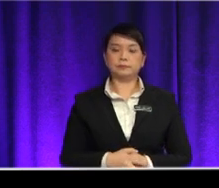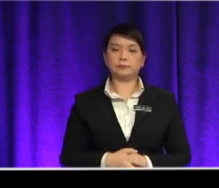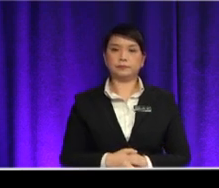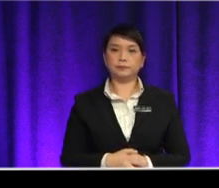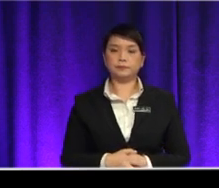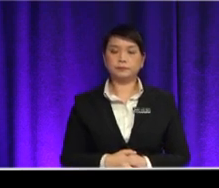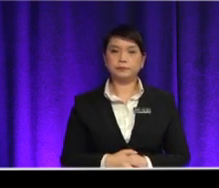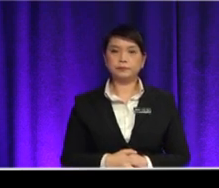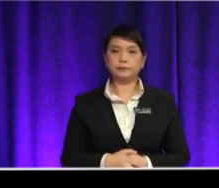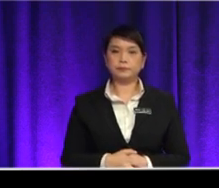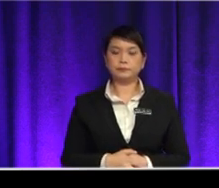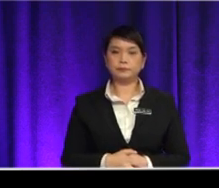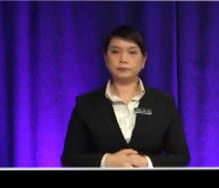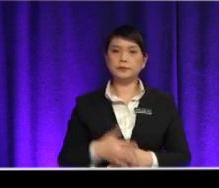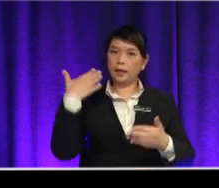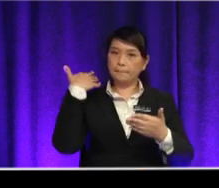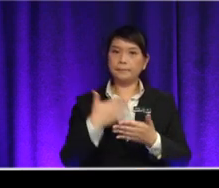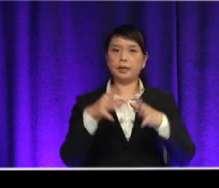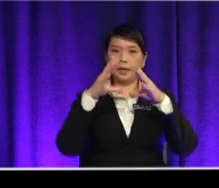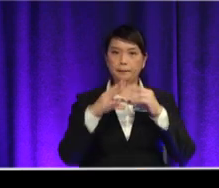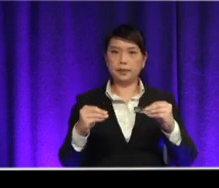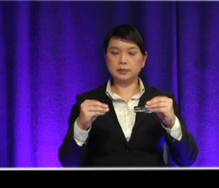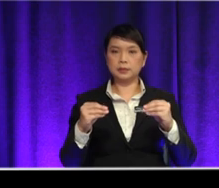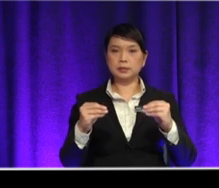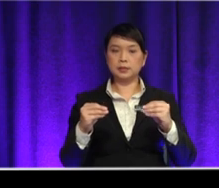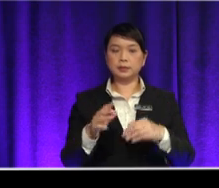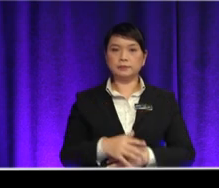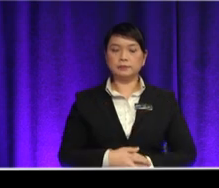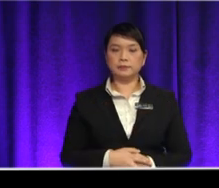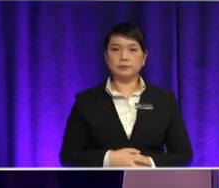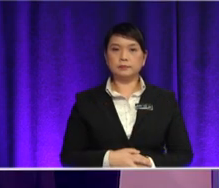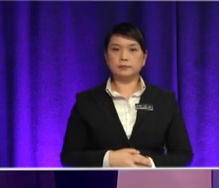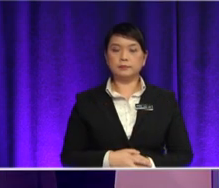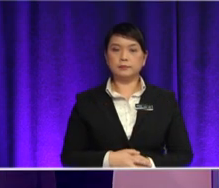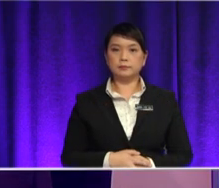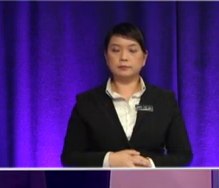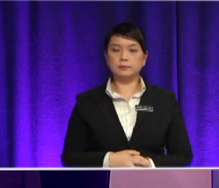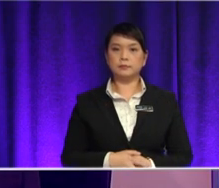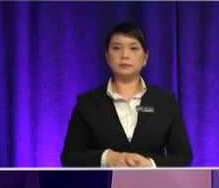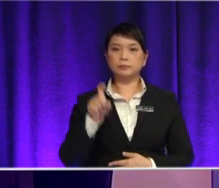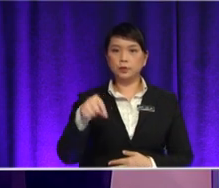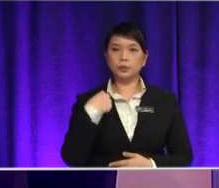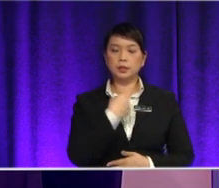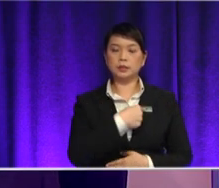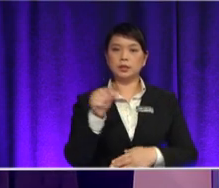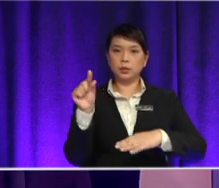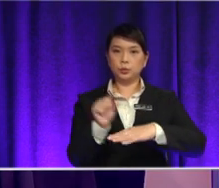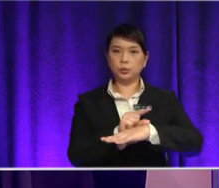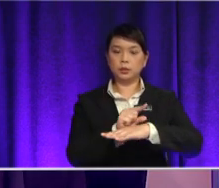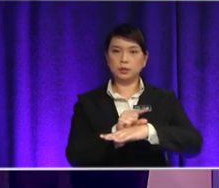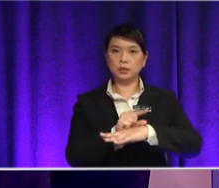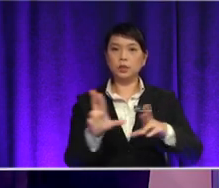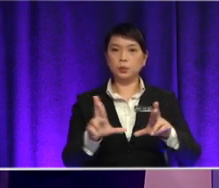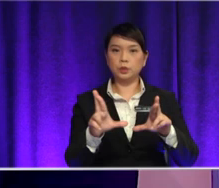Kita akan tanda sampai habis. Okey, bila kita tanda, perlulah kita menggunakan pembaris untuk bina